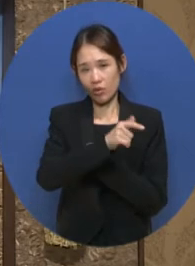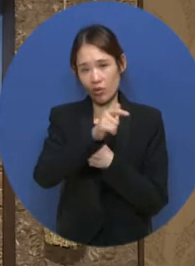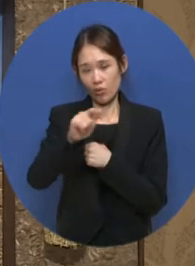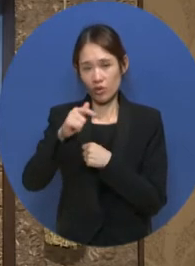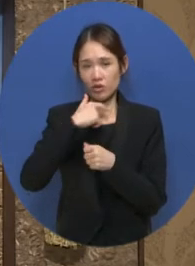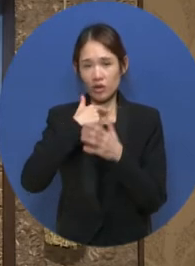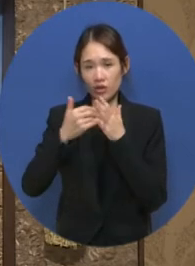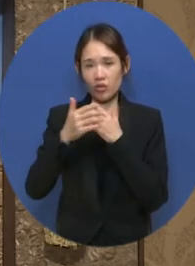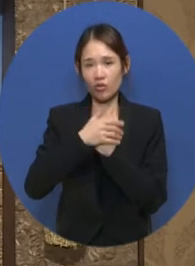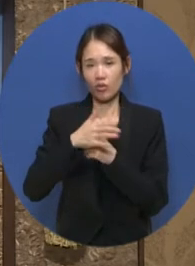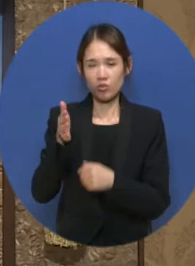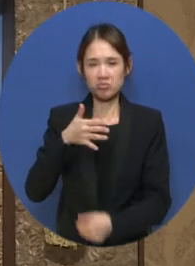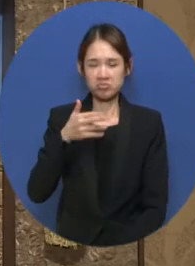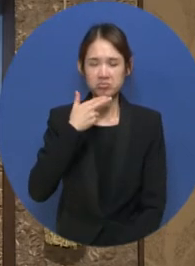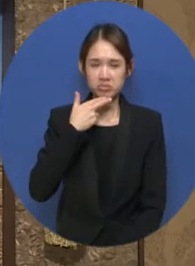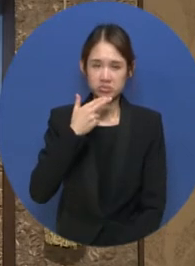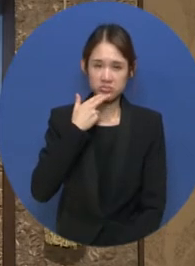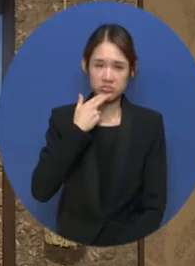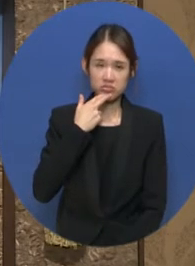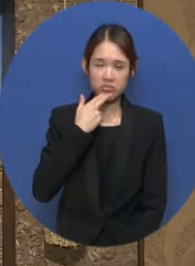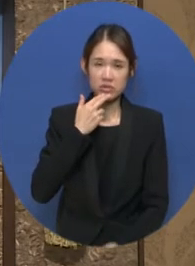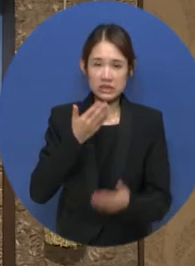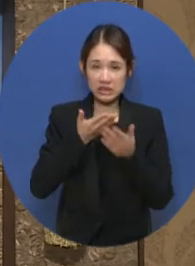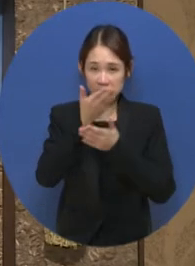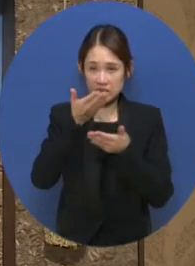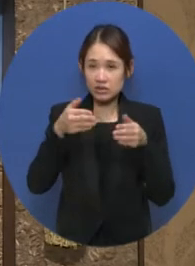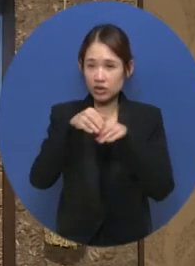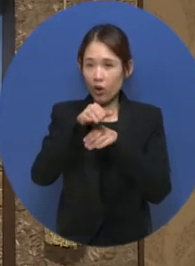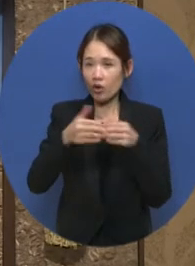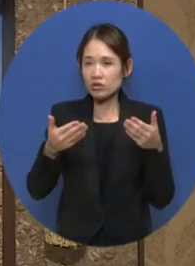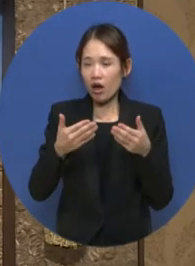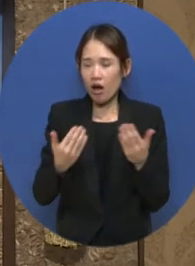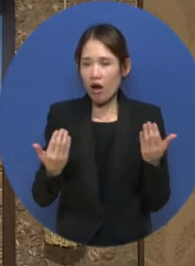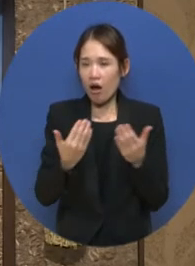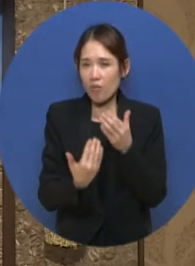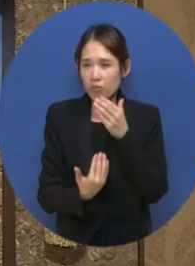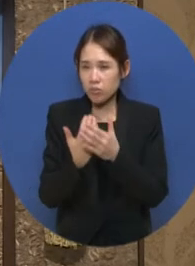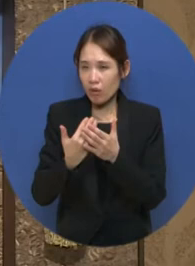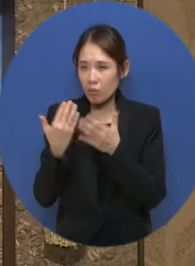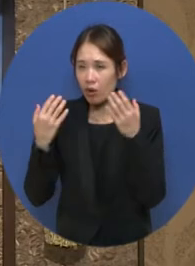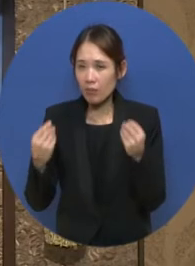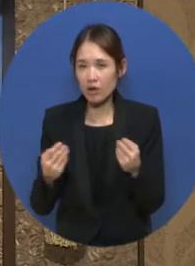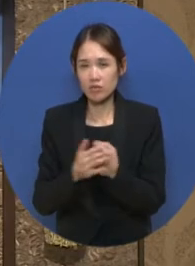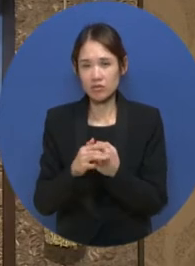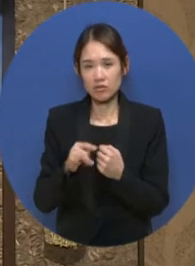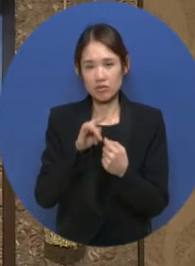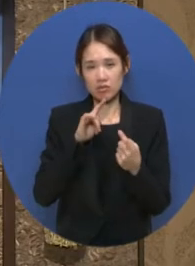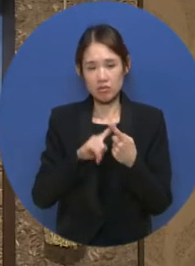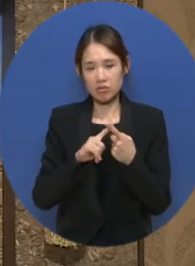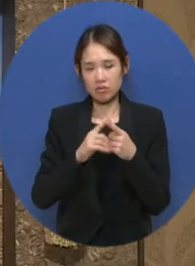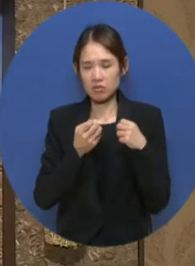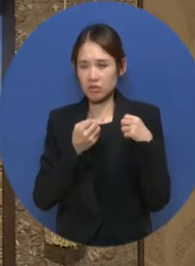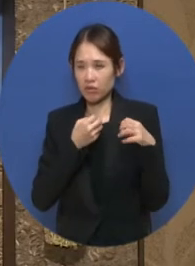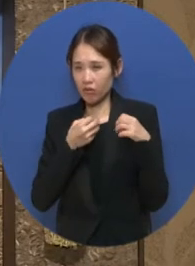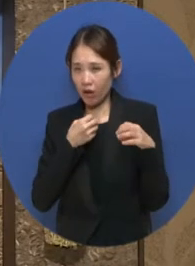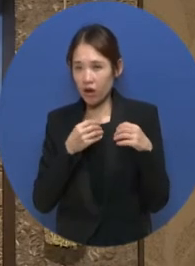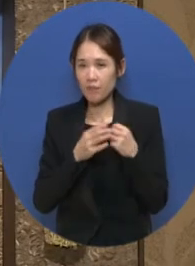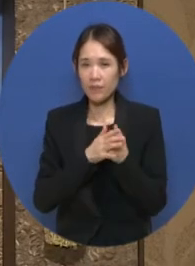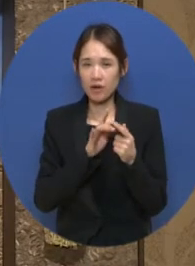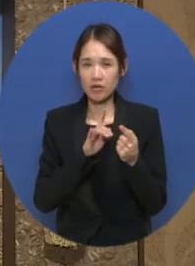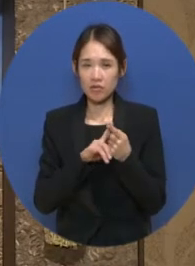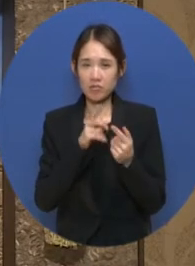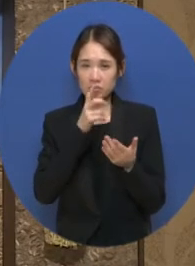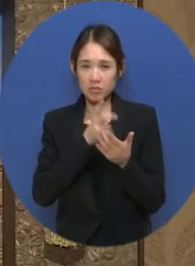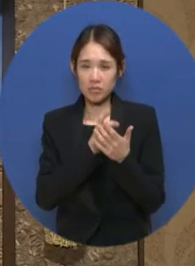사실 경험들이 조금 없구요 예 특히 시설 야권 도 사실은 되게 많이 벌어지고 있는데 이런 것들에 대해서 대응하는 데 있어서도 어제